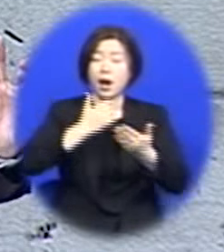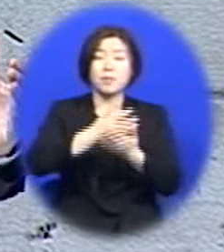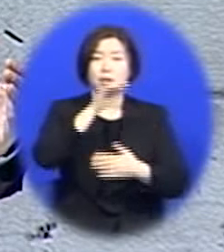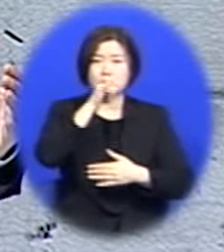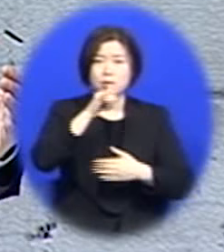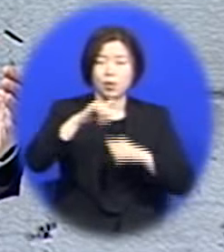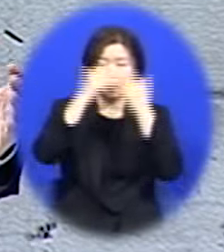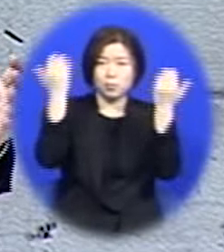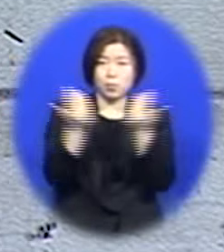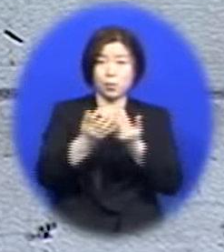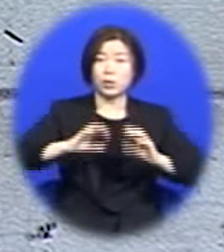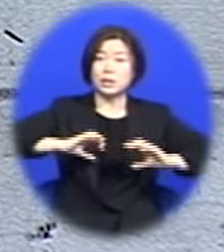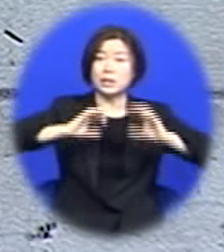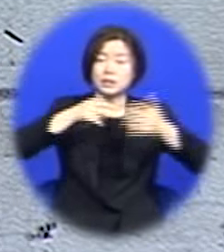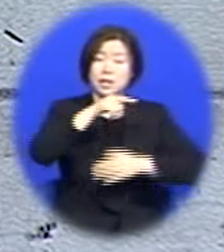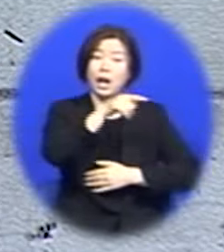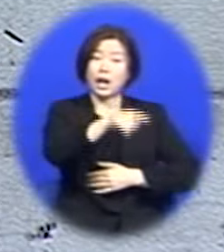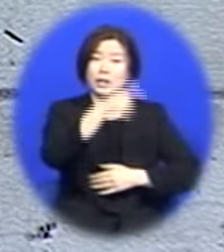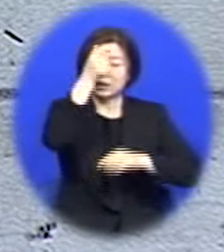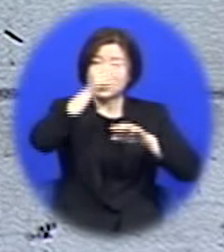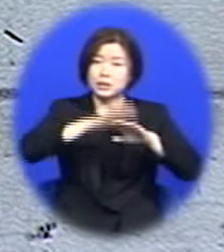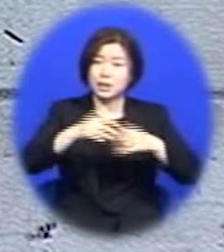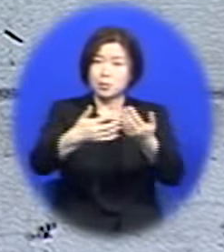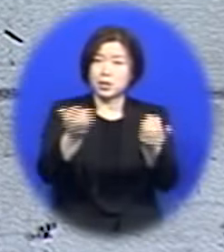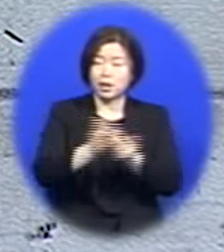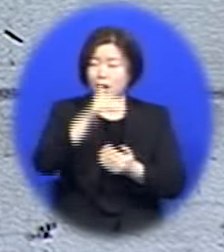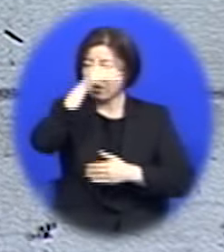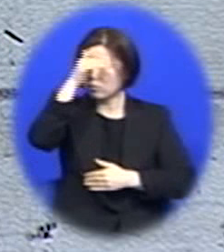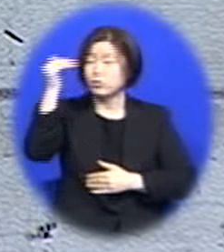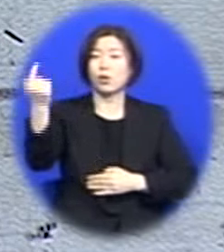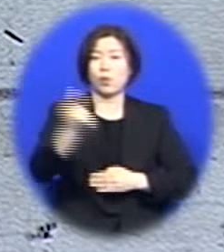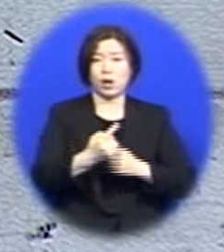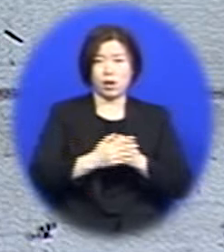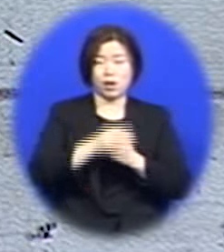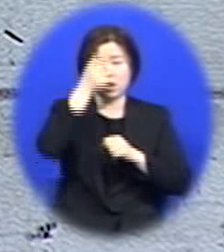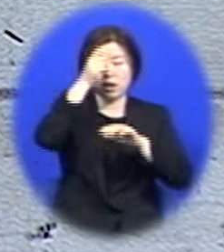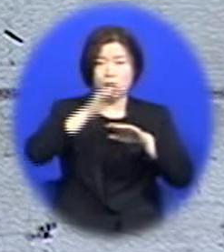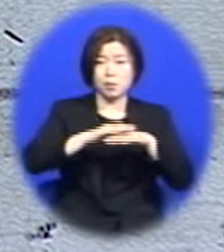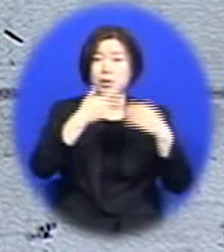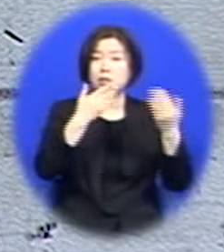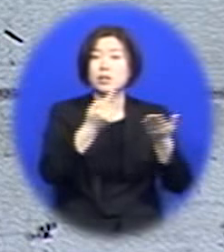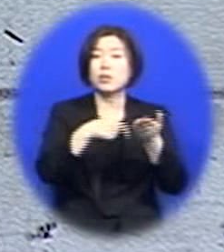전 세계에서 그 예배당 구경하러 옵니다. 예배 드려보려고.